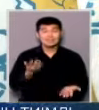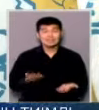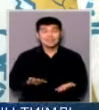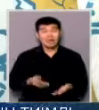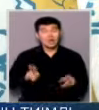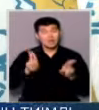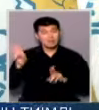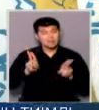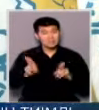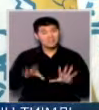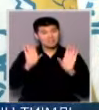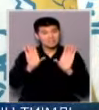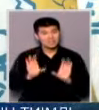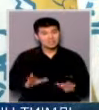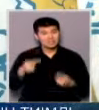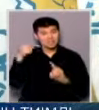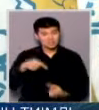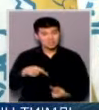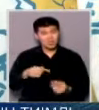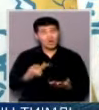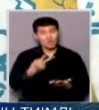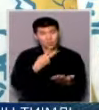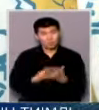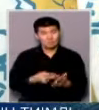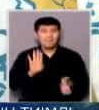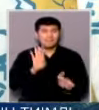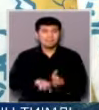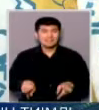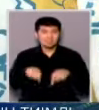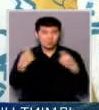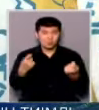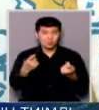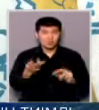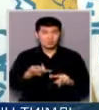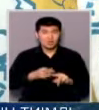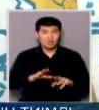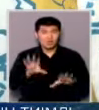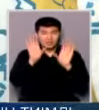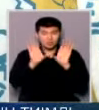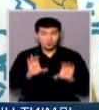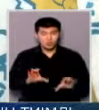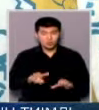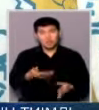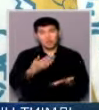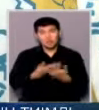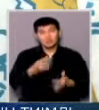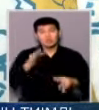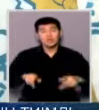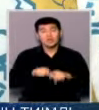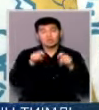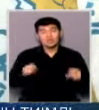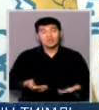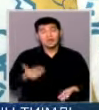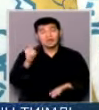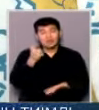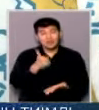берген талабы дәйекті заңды болатын болса, заңды деп көрсетіп, заңсыз болатын болса, оның да жауапкершілігін көрсететін осындай соттар ашылатын болады.